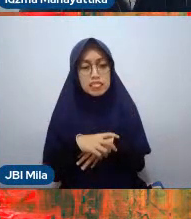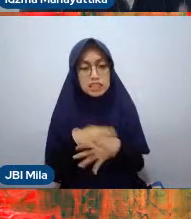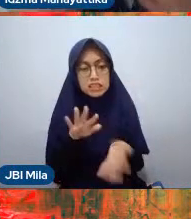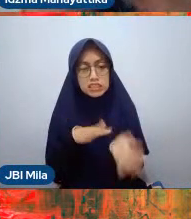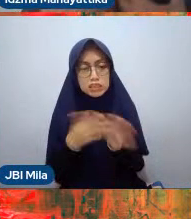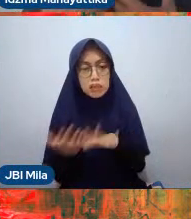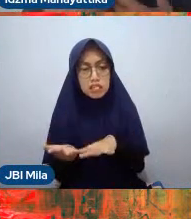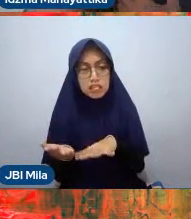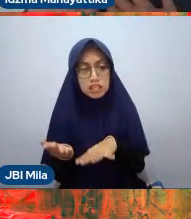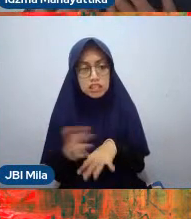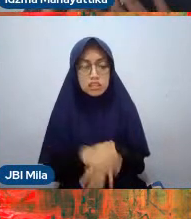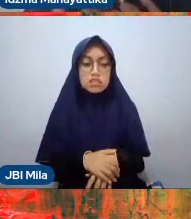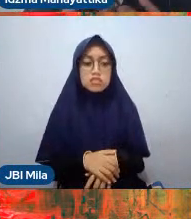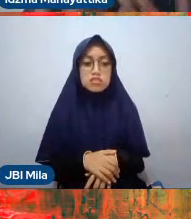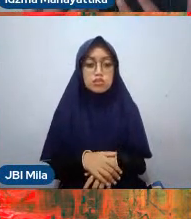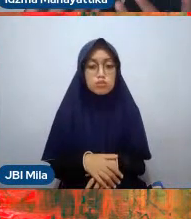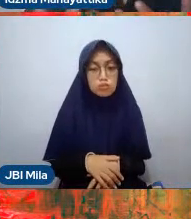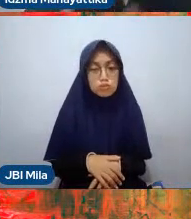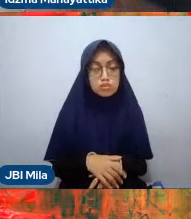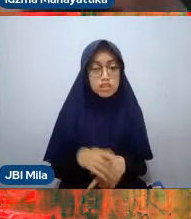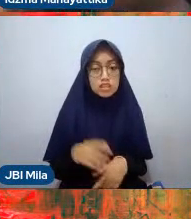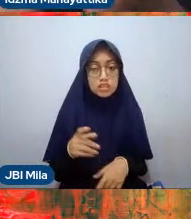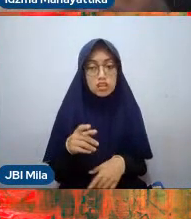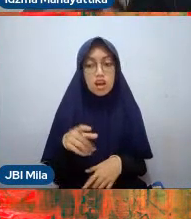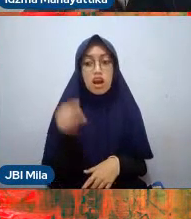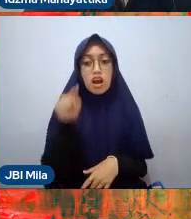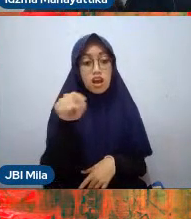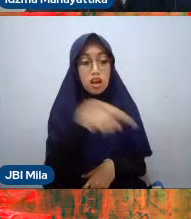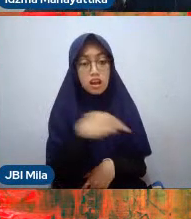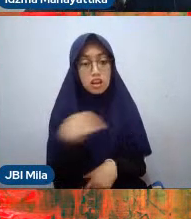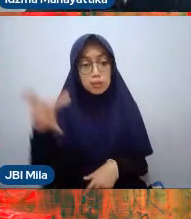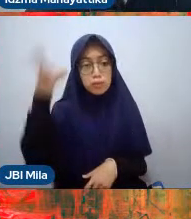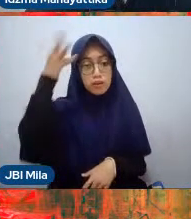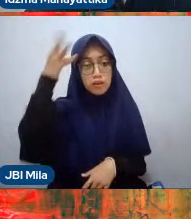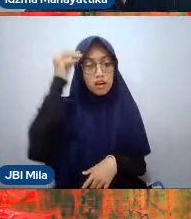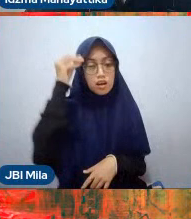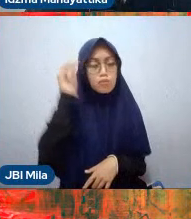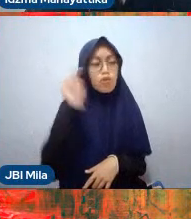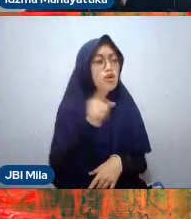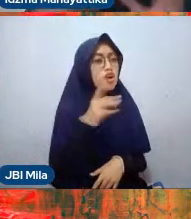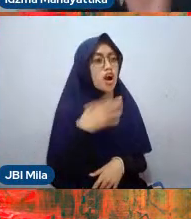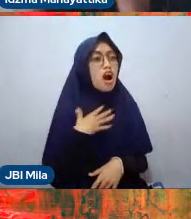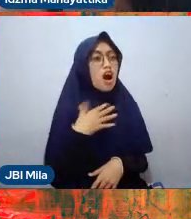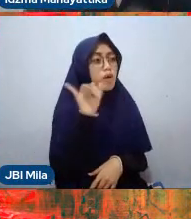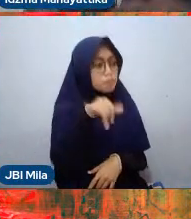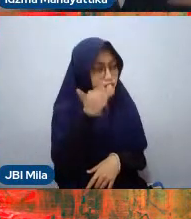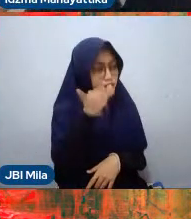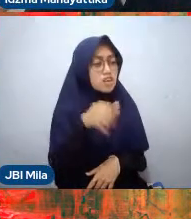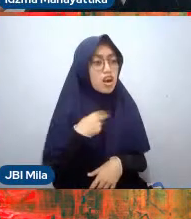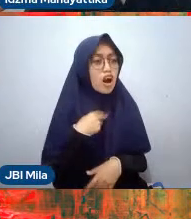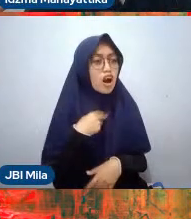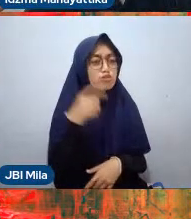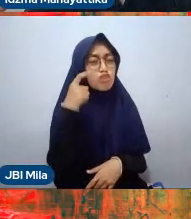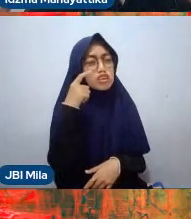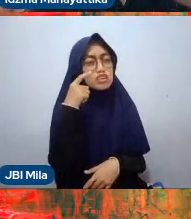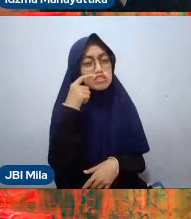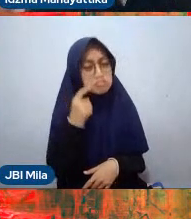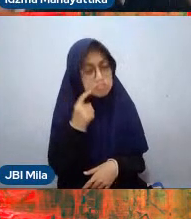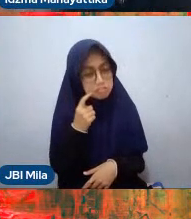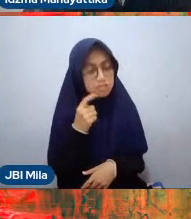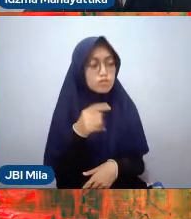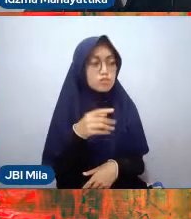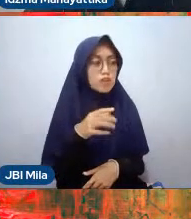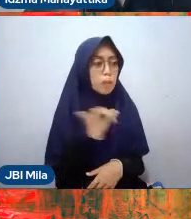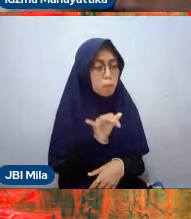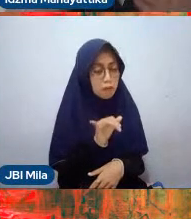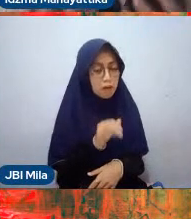itu lalu cerita, oh gitu sedih, anak juga akan cerita begitu, aku juga sedih loh ibu guru waktu bla bla bla. Jadi membuat kelas